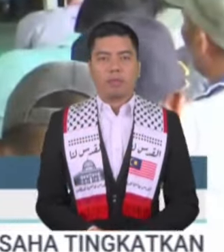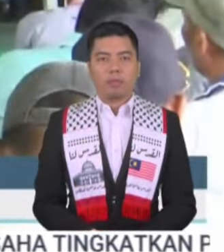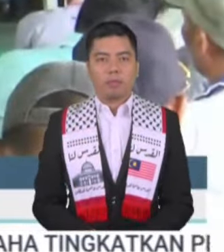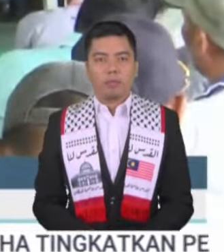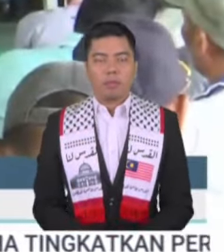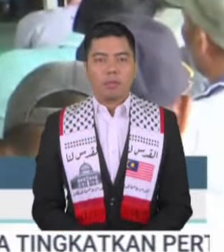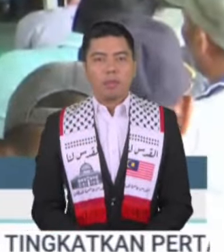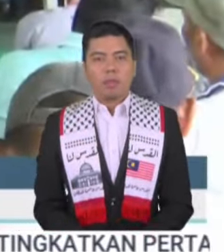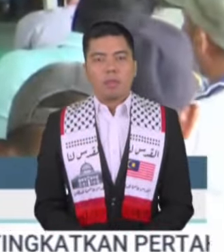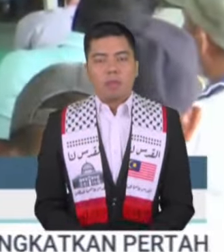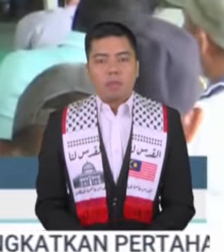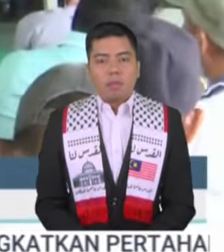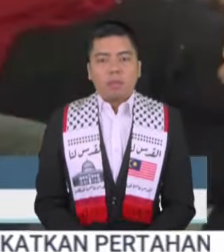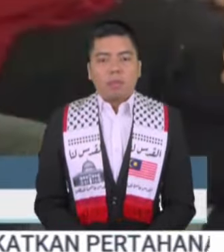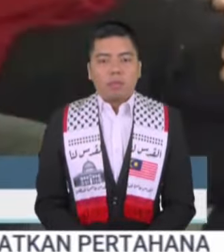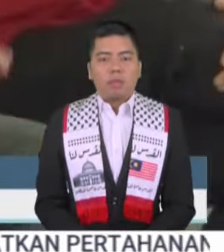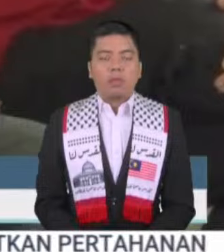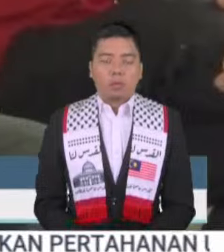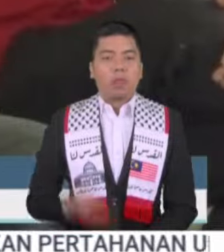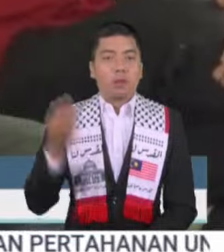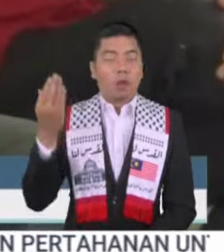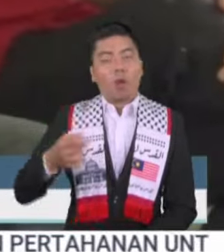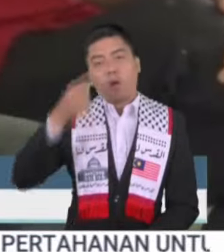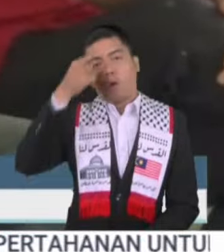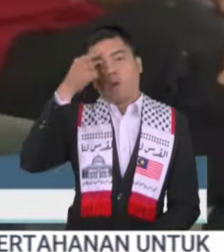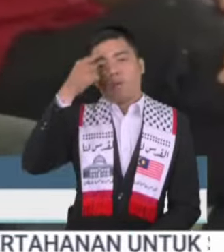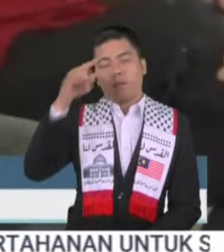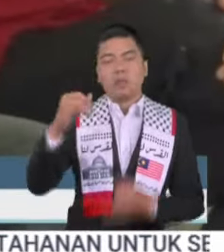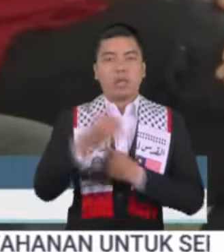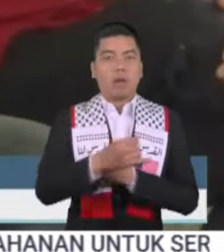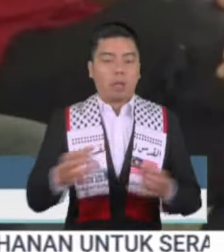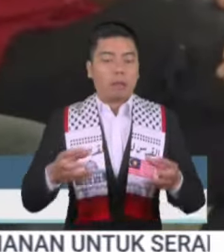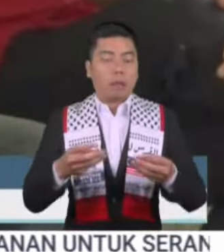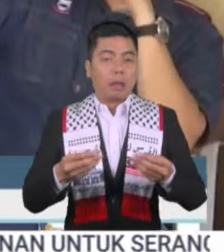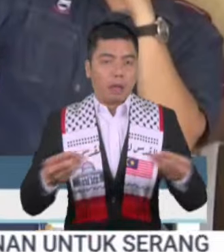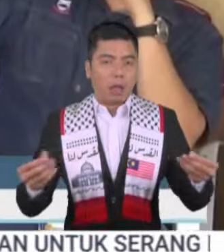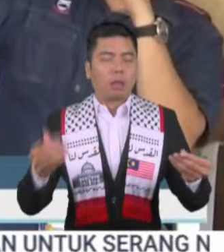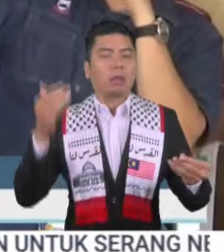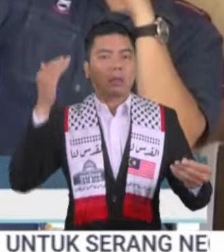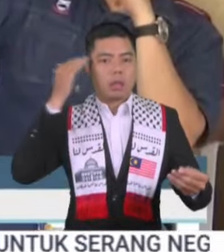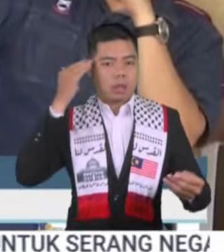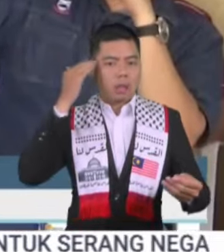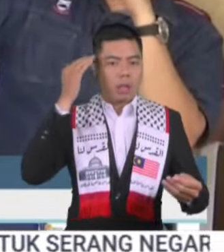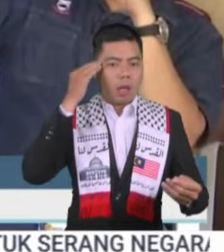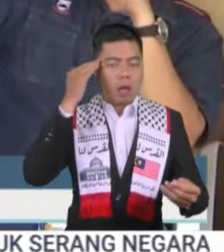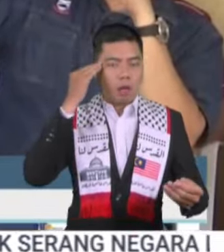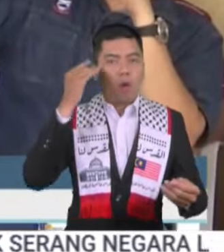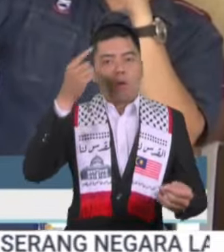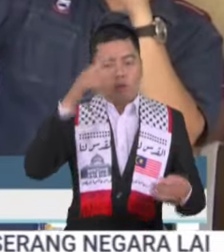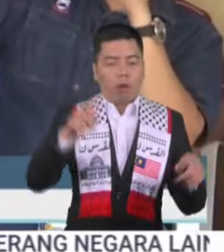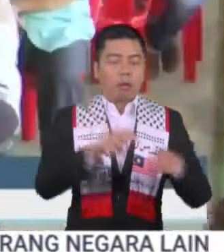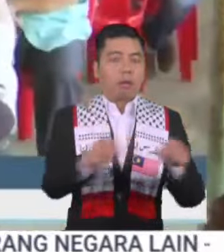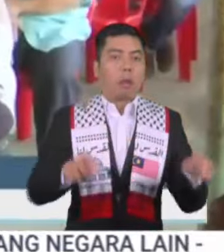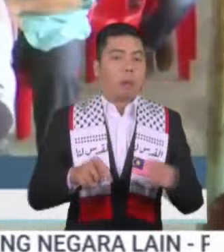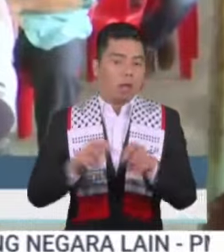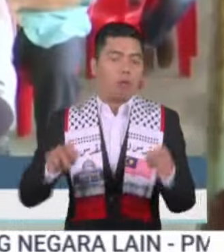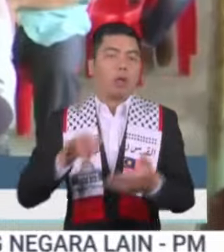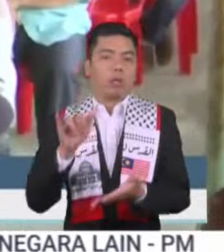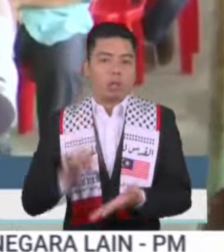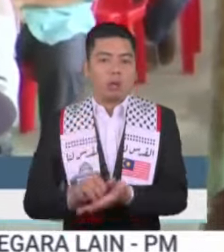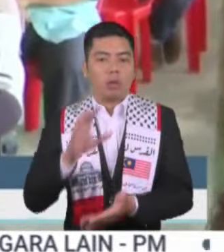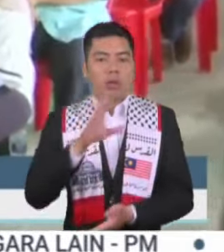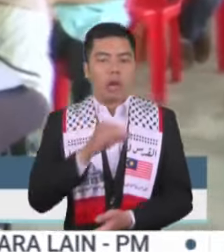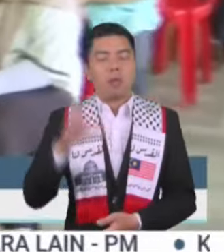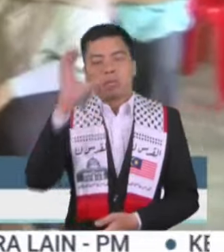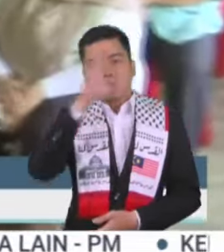tanah ya Bagi memudahkan pihak jabatan tanah mengetahui lebih lanjut isu tanah di kawasan itu sekaligus